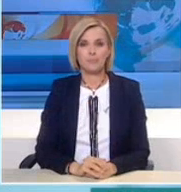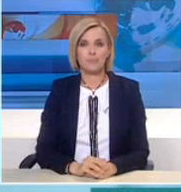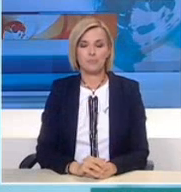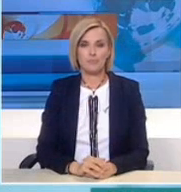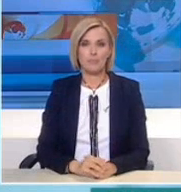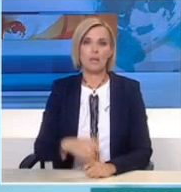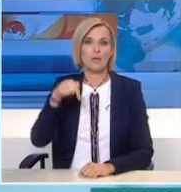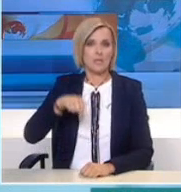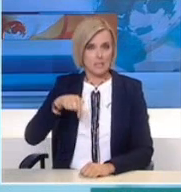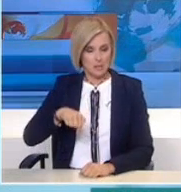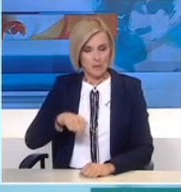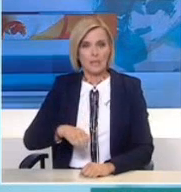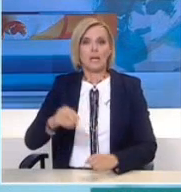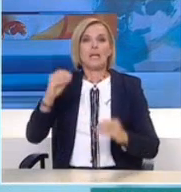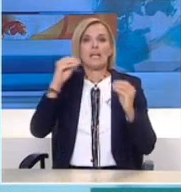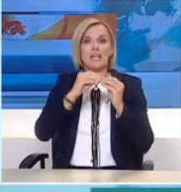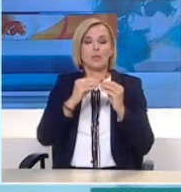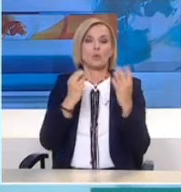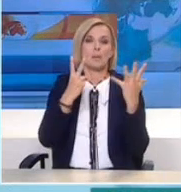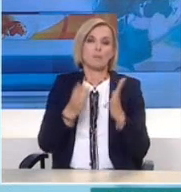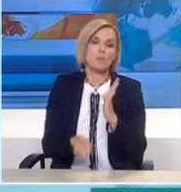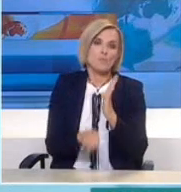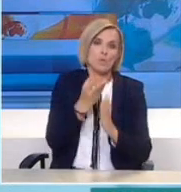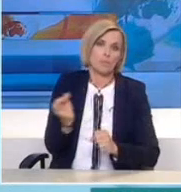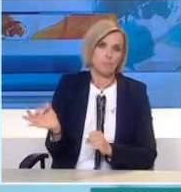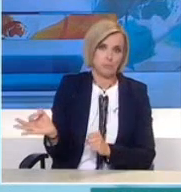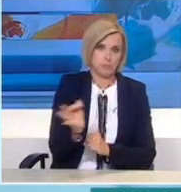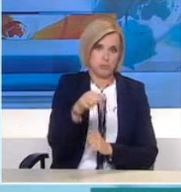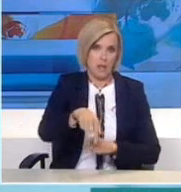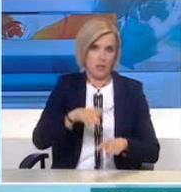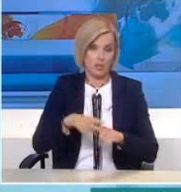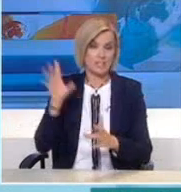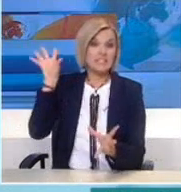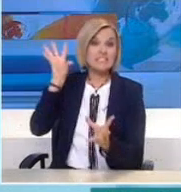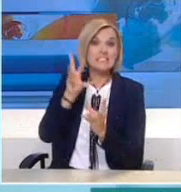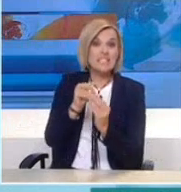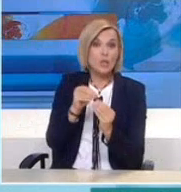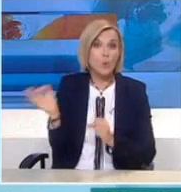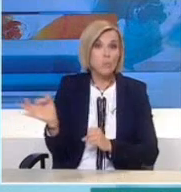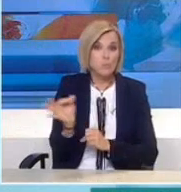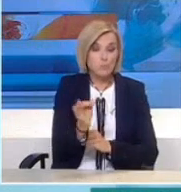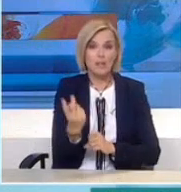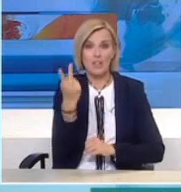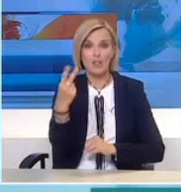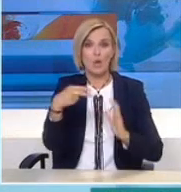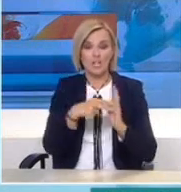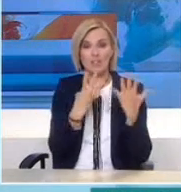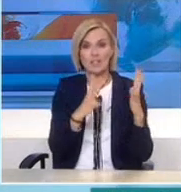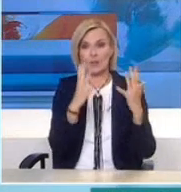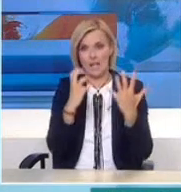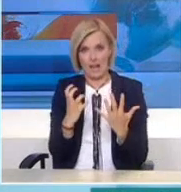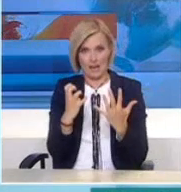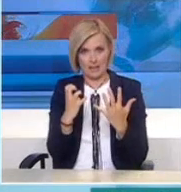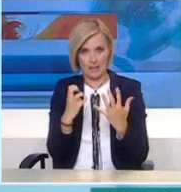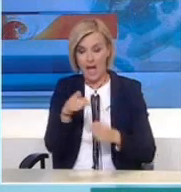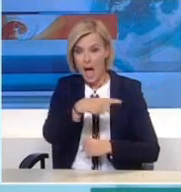Σήμερα ανακοινώνουμε 27 νέα κρούσματα του νέου ιού στη χώρα μας. Ο συνολικός αριθμός των κρουσμάτων είναι 2.490,